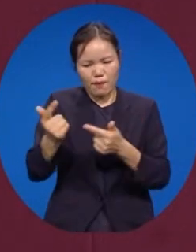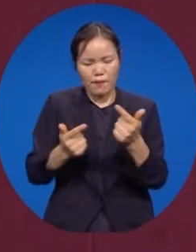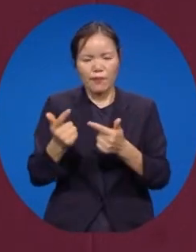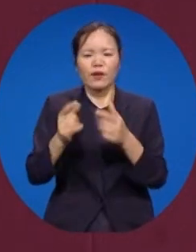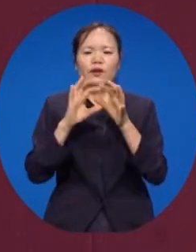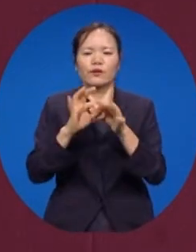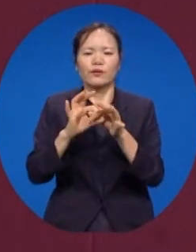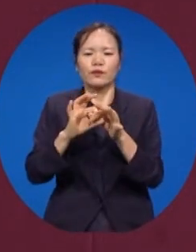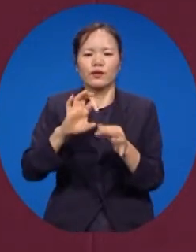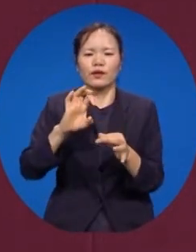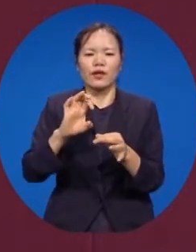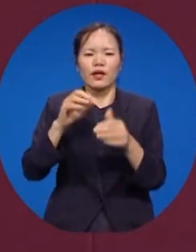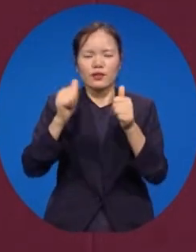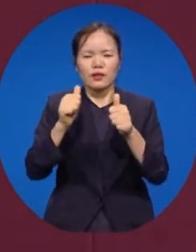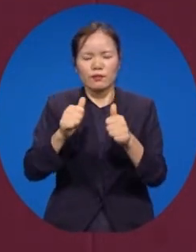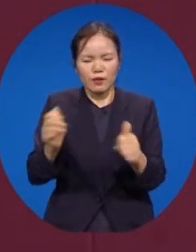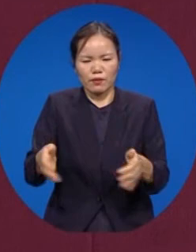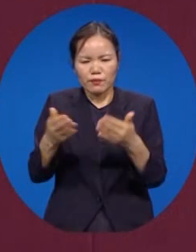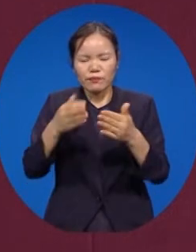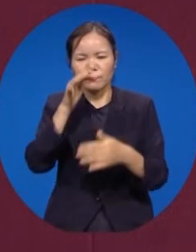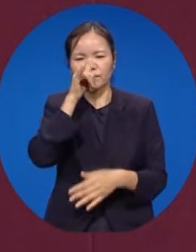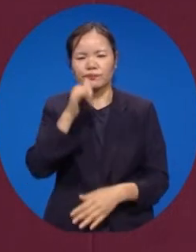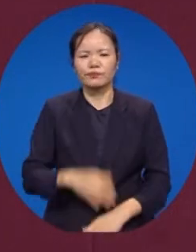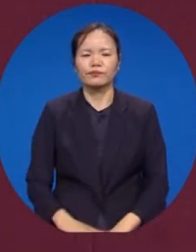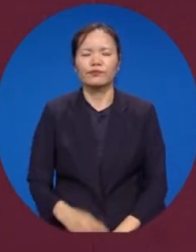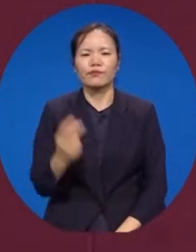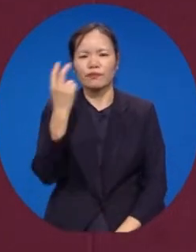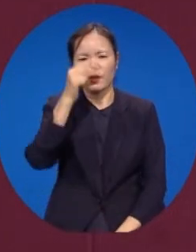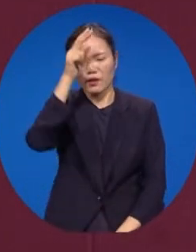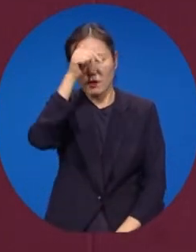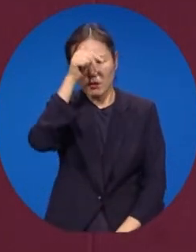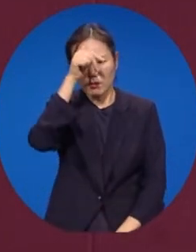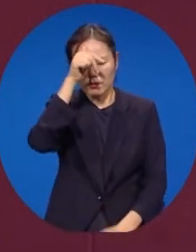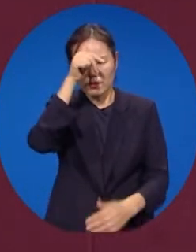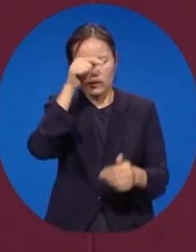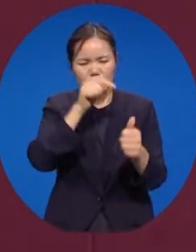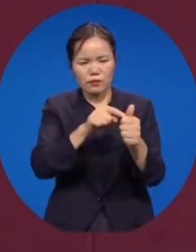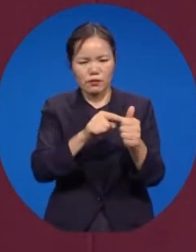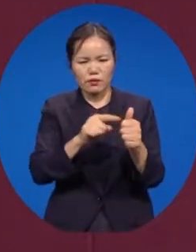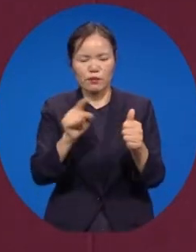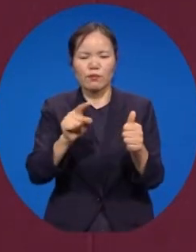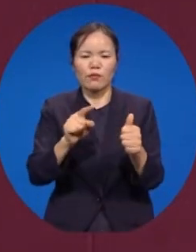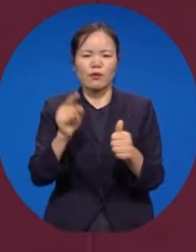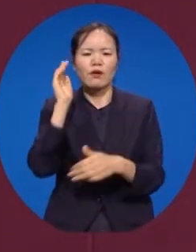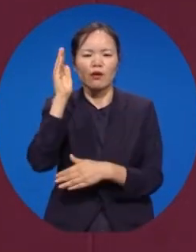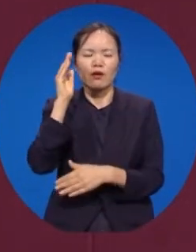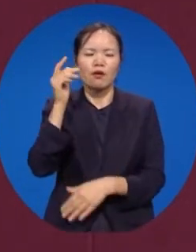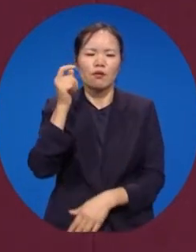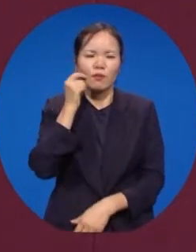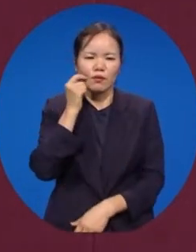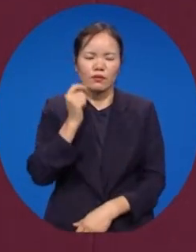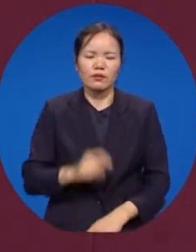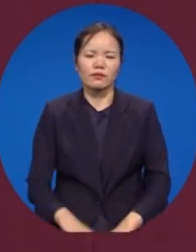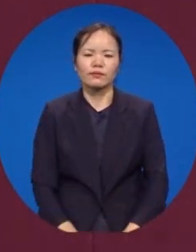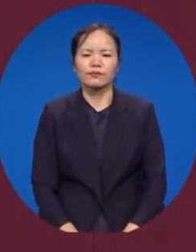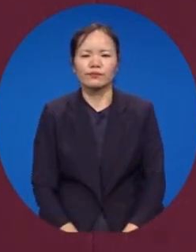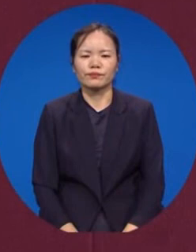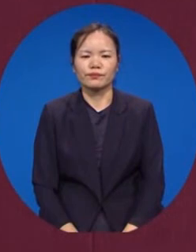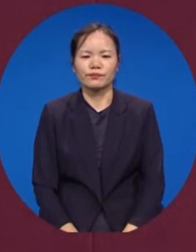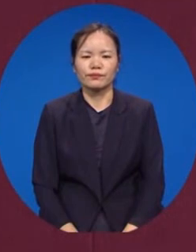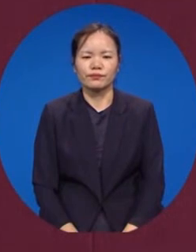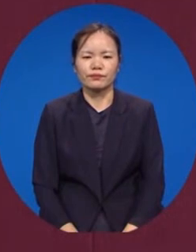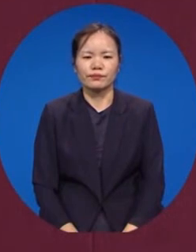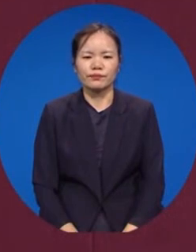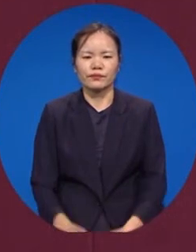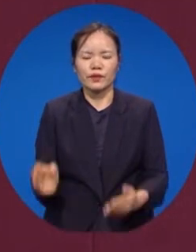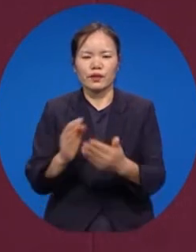재판을 부추기고 있습니다. 검찰에 이러면 도저히 할 말을 못 찾겠습니다. 권력에